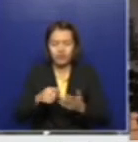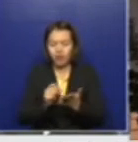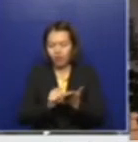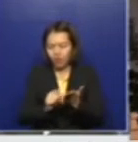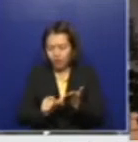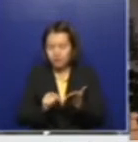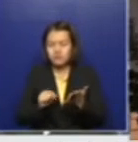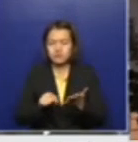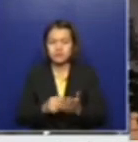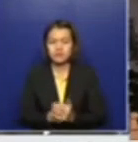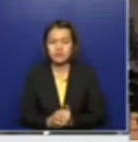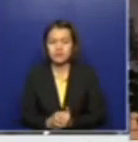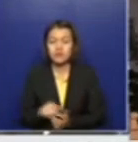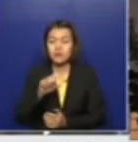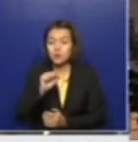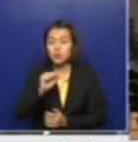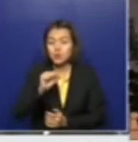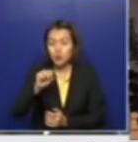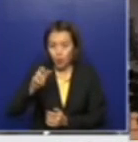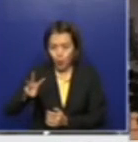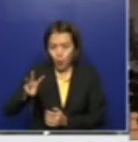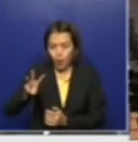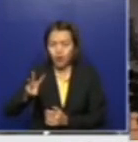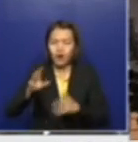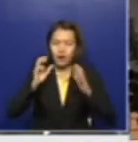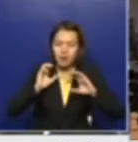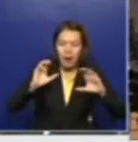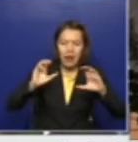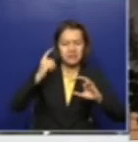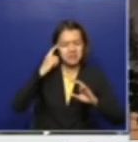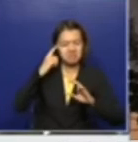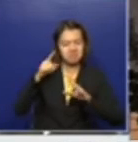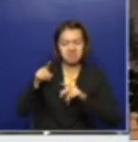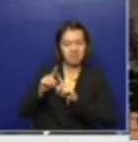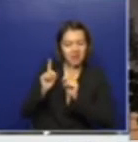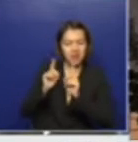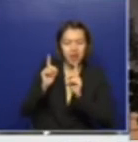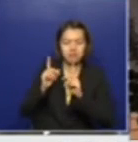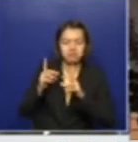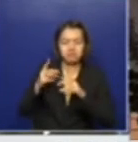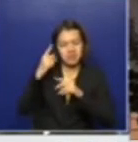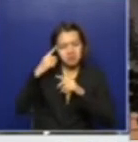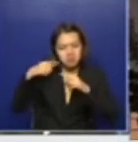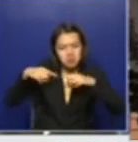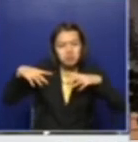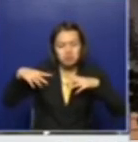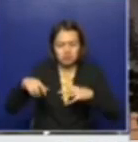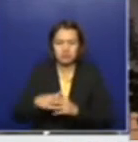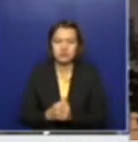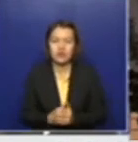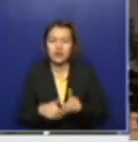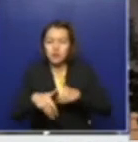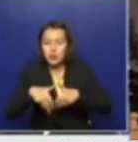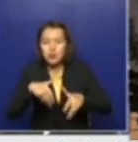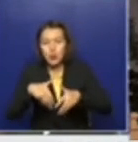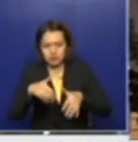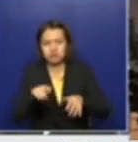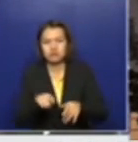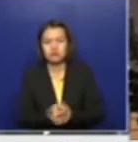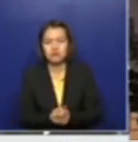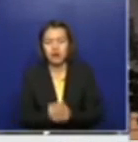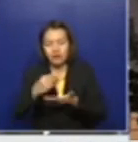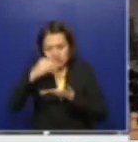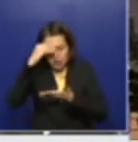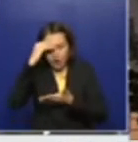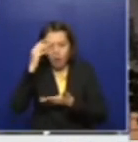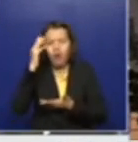าสว.ถ้ารัฐบาลไม่เห็นด้วยผมว่า ช่นกันนะครับประชาชนนักศึกษาก็ท